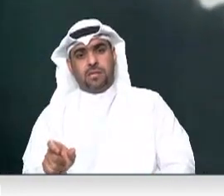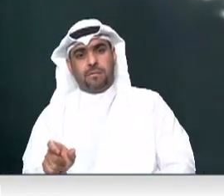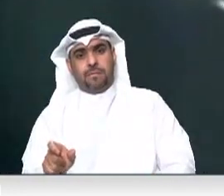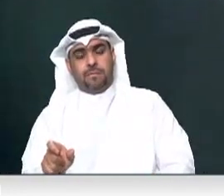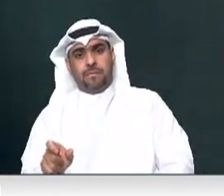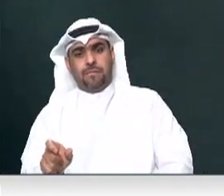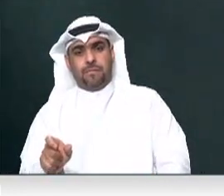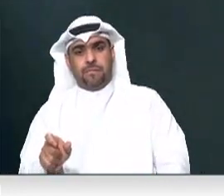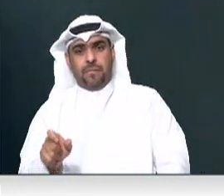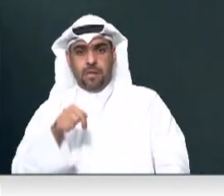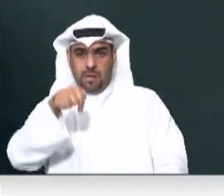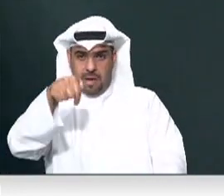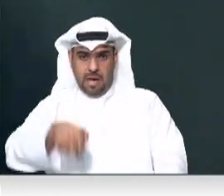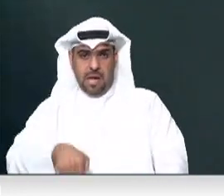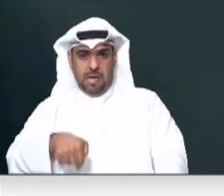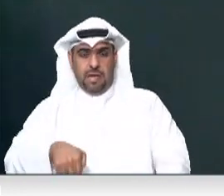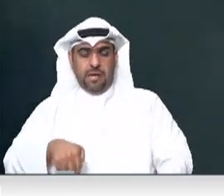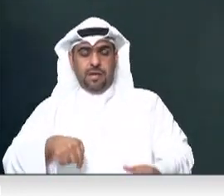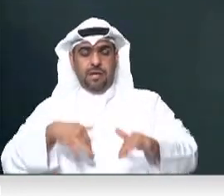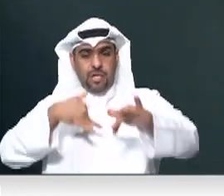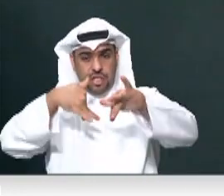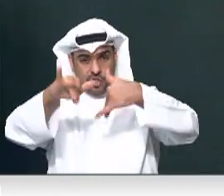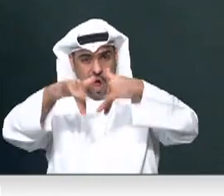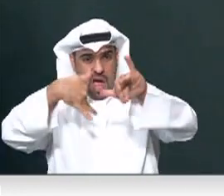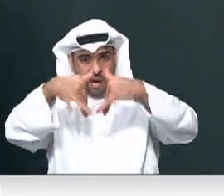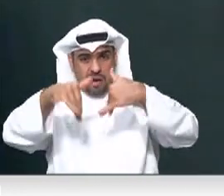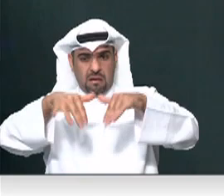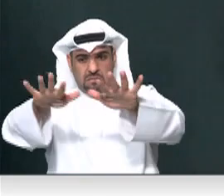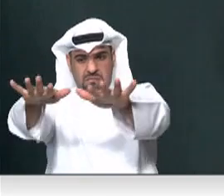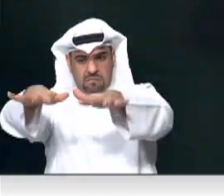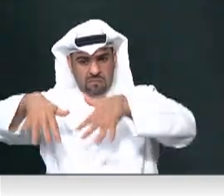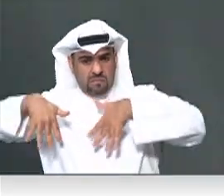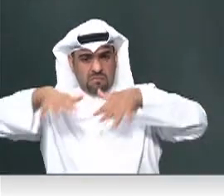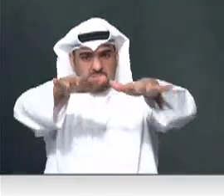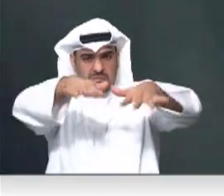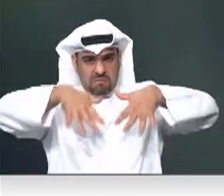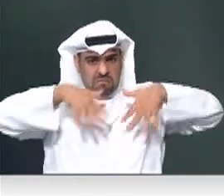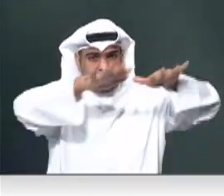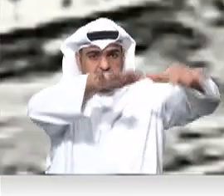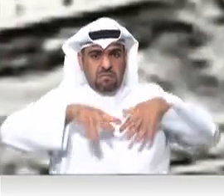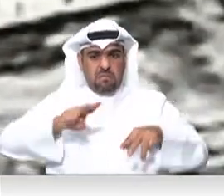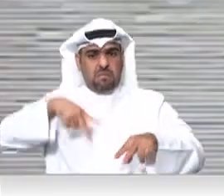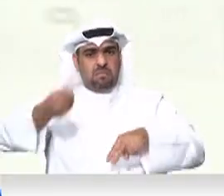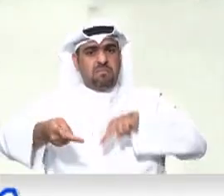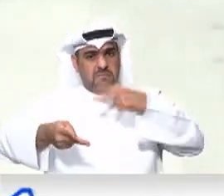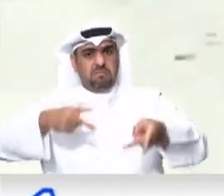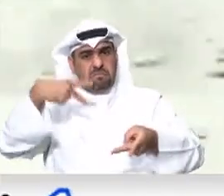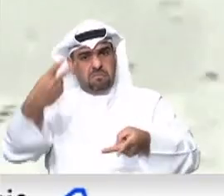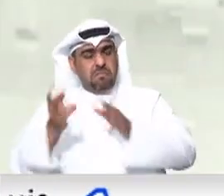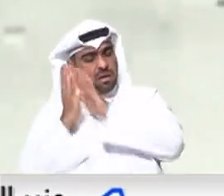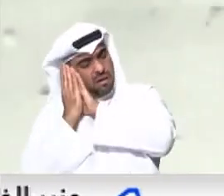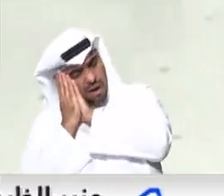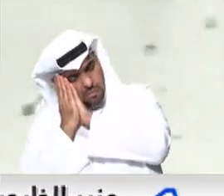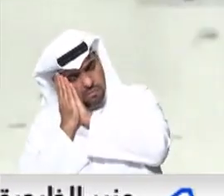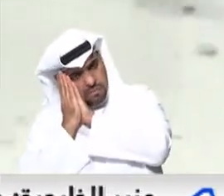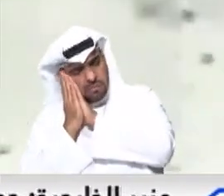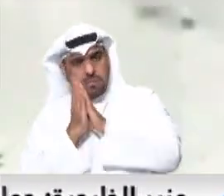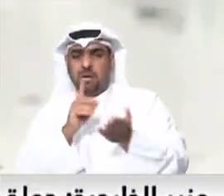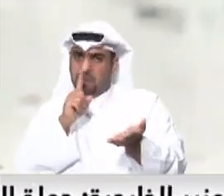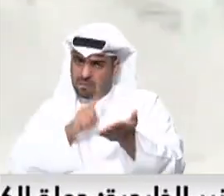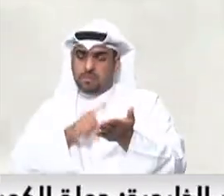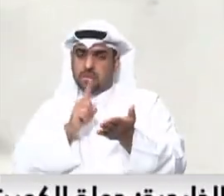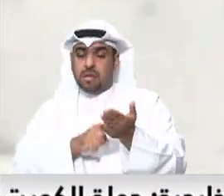يمتلئون في الشوارع. صراحة الأوضاع مزرية في جنوب قطاع غزة، وكأن